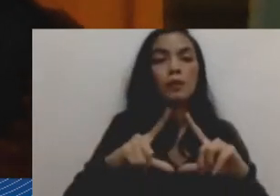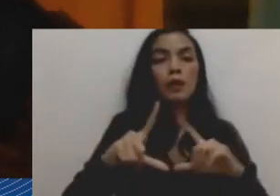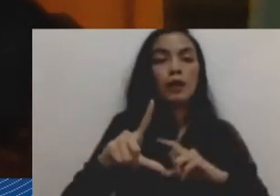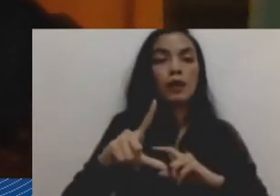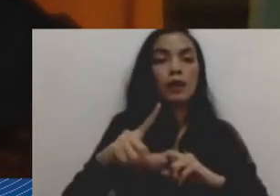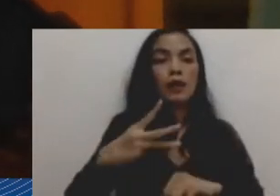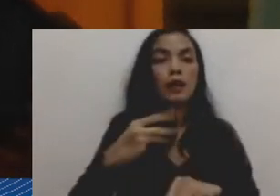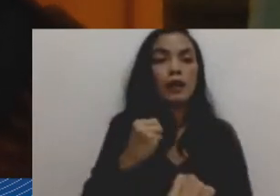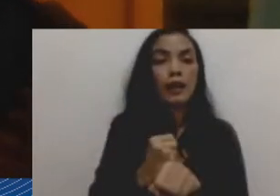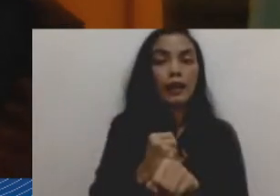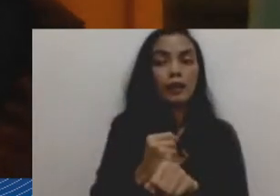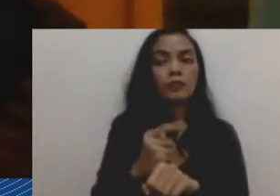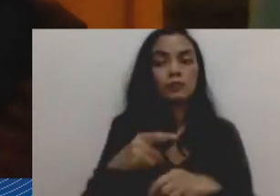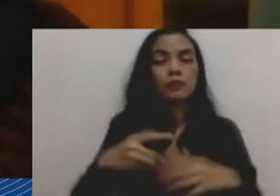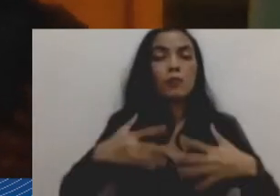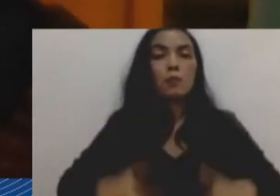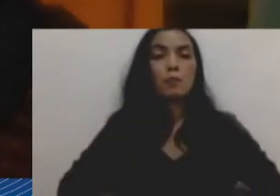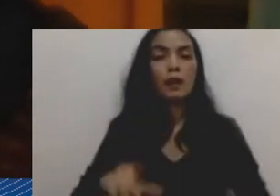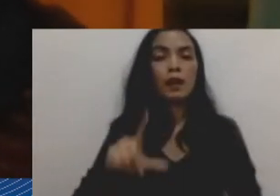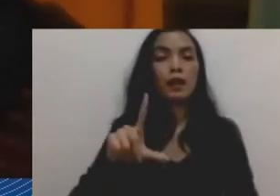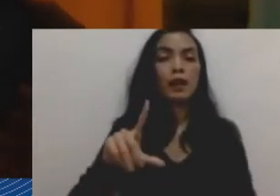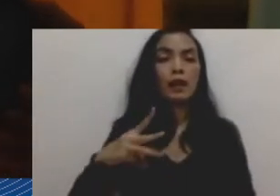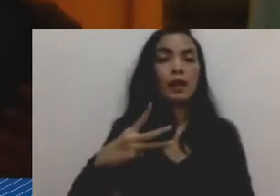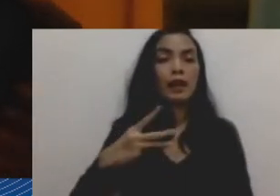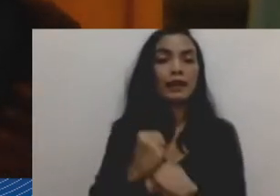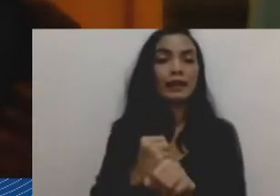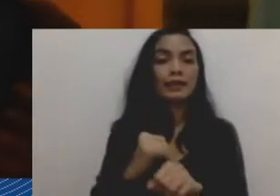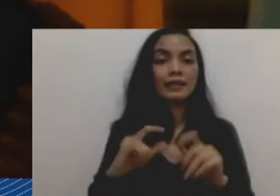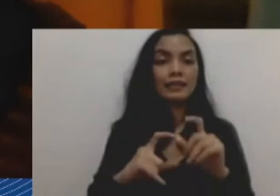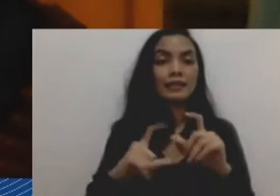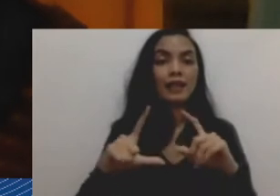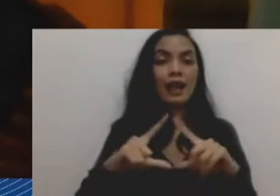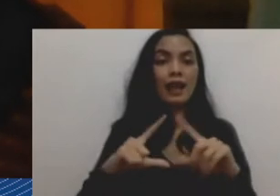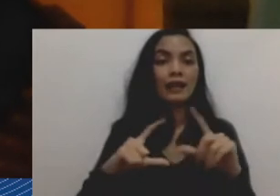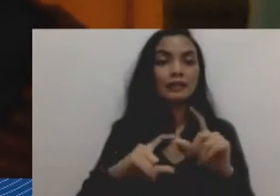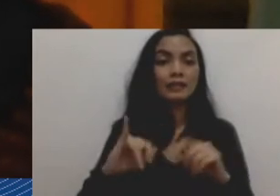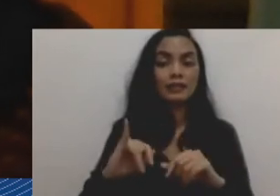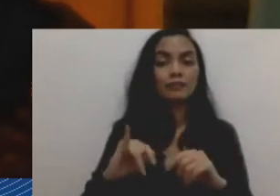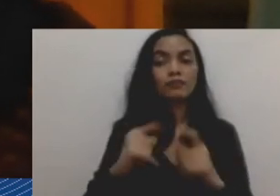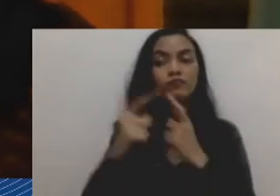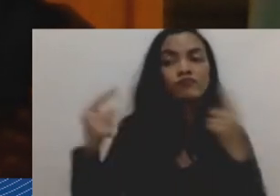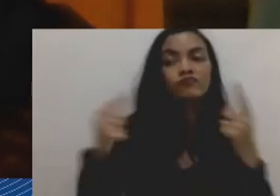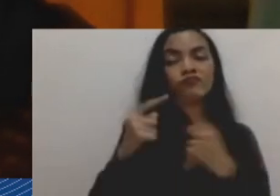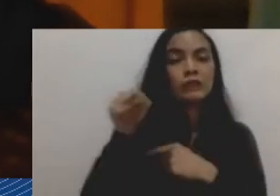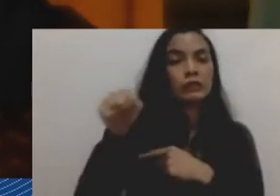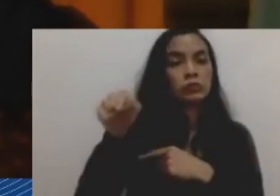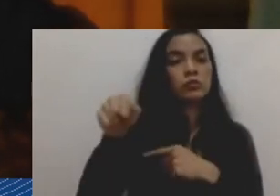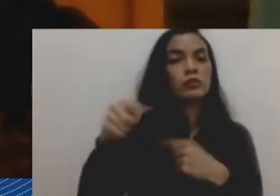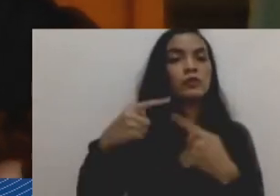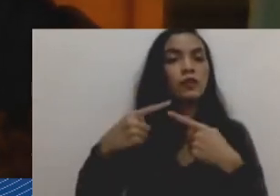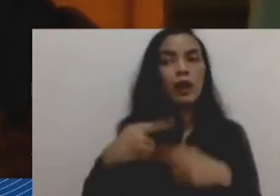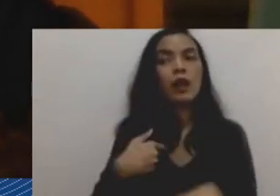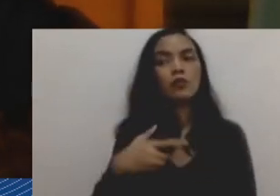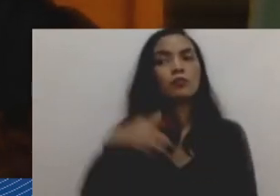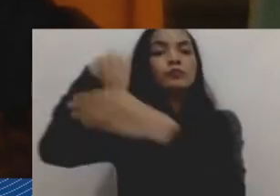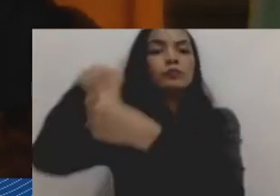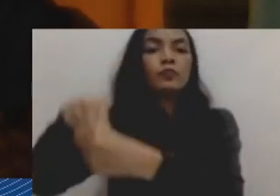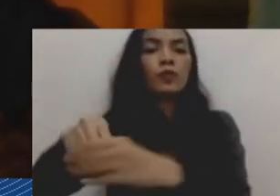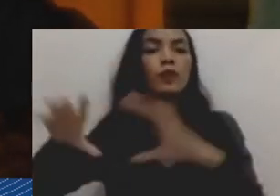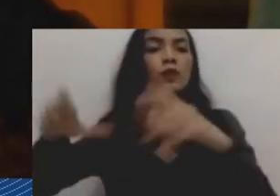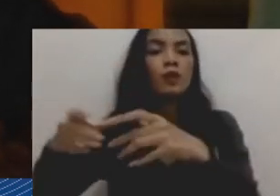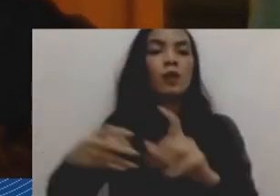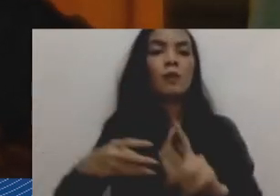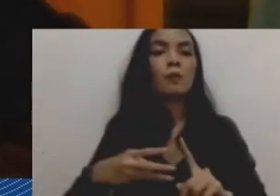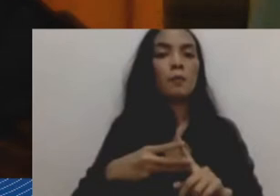pembahasan badan legislasi. Dan kemudian saya masuk kembali ke dalam badan legislasi, dan memang kita kehilangan